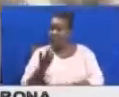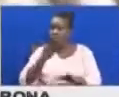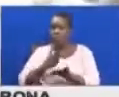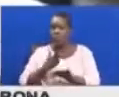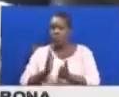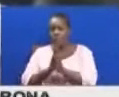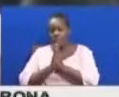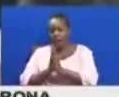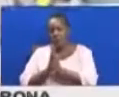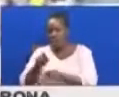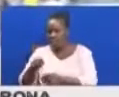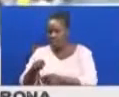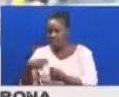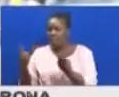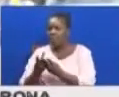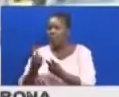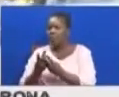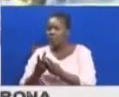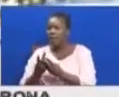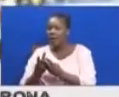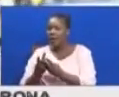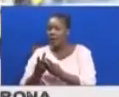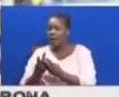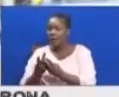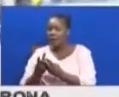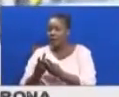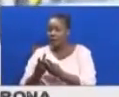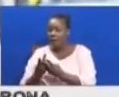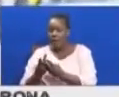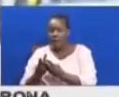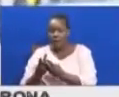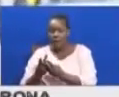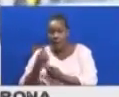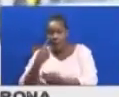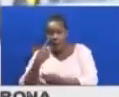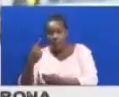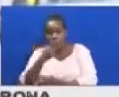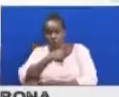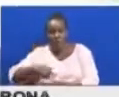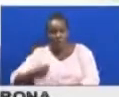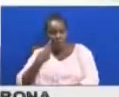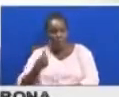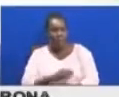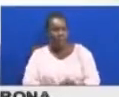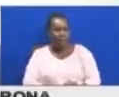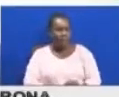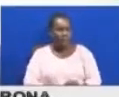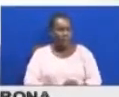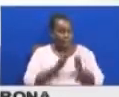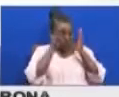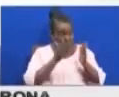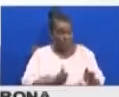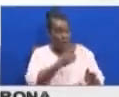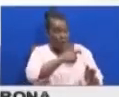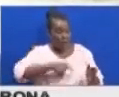ni ufunuo uliopitia kwa Rais Dr. John Pombe Magufuli. Na hapa wanazungumza. Mheshimiwa Rais John